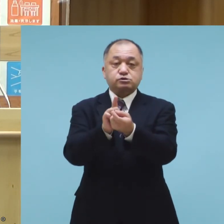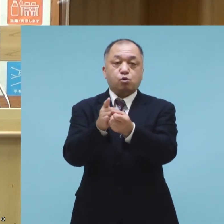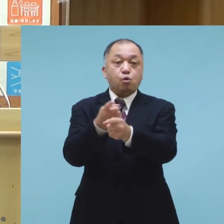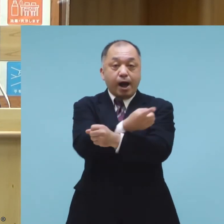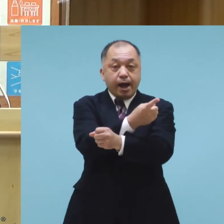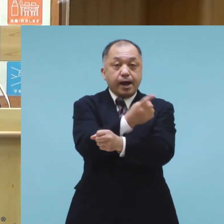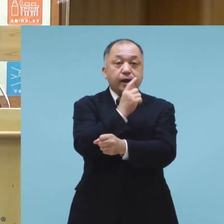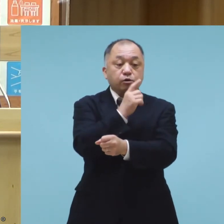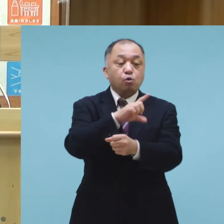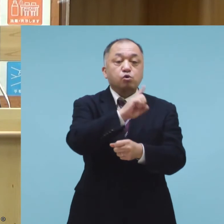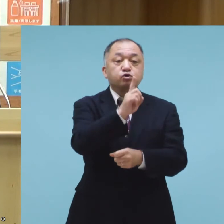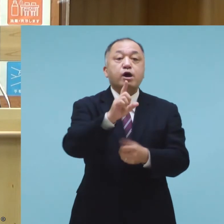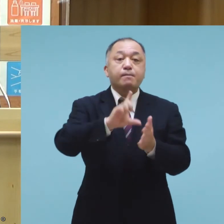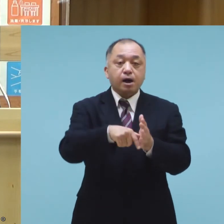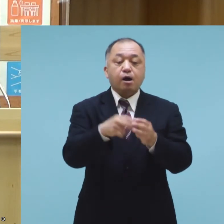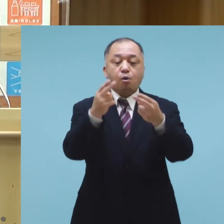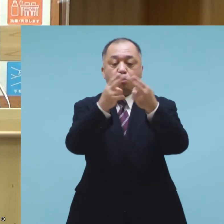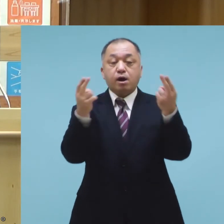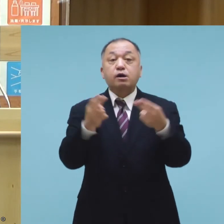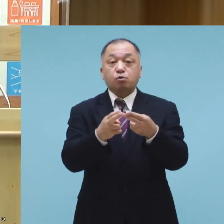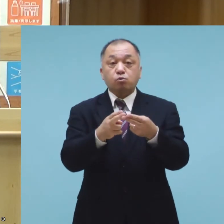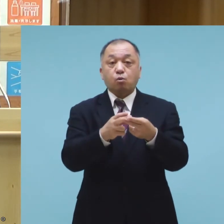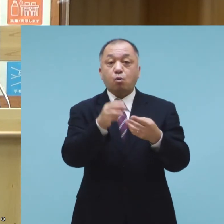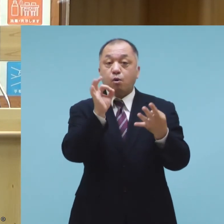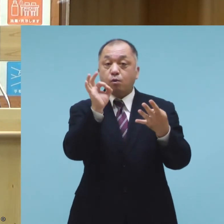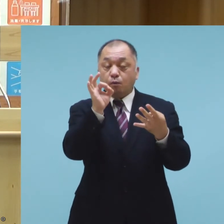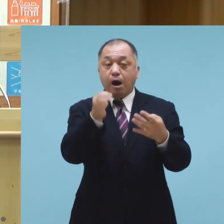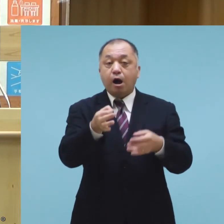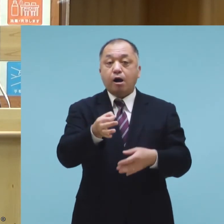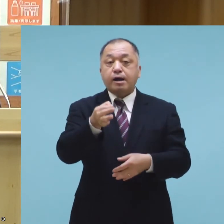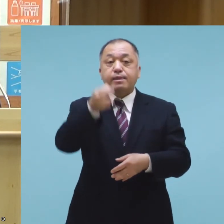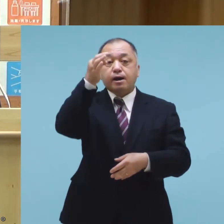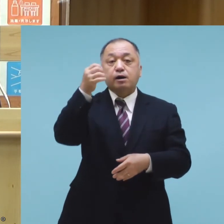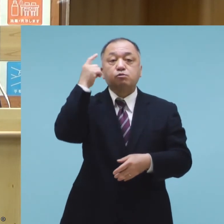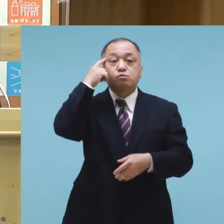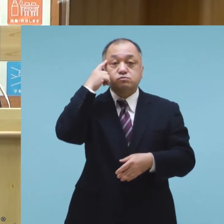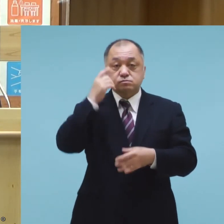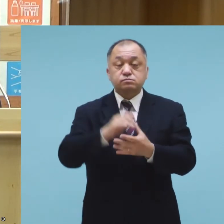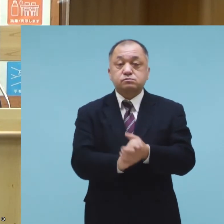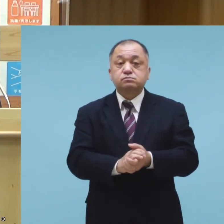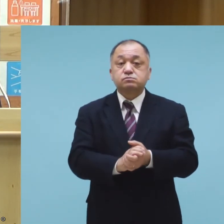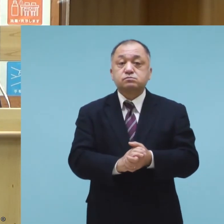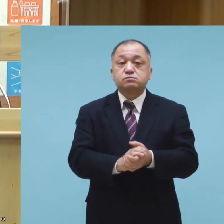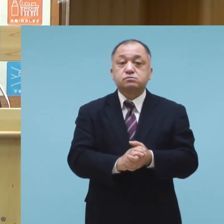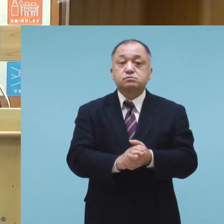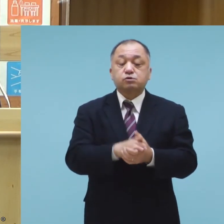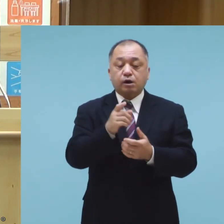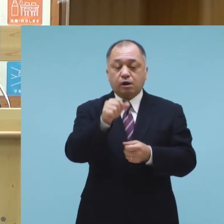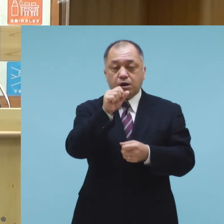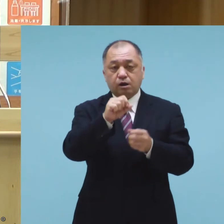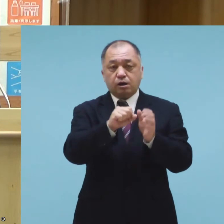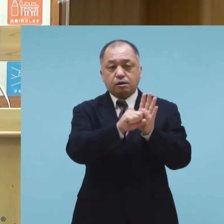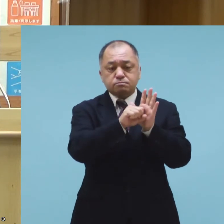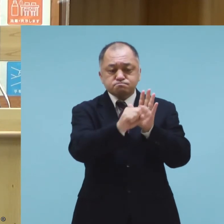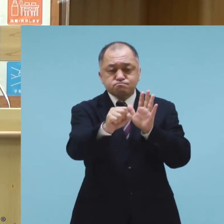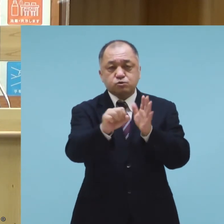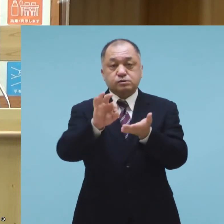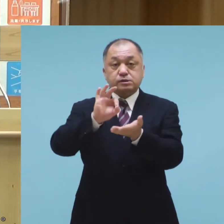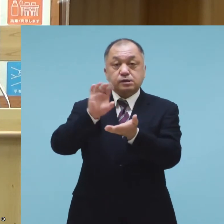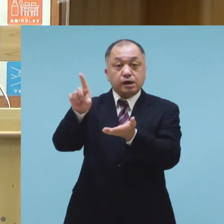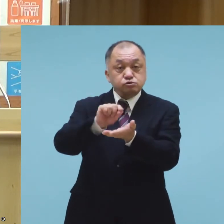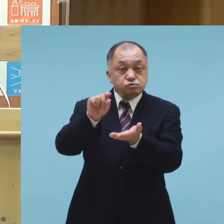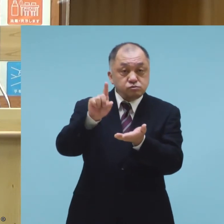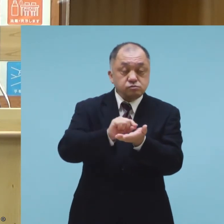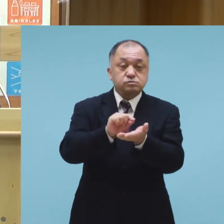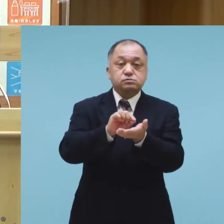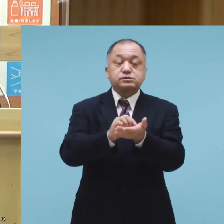では一番多い額になっているんじゃないかと思いますから、まあ、こういったものを有効に活用して、